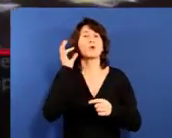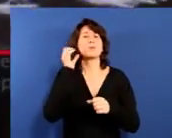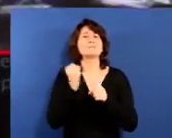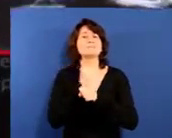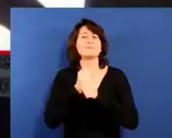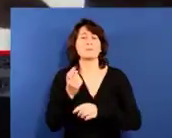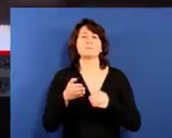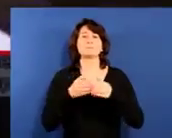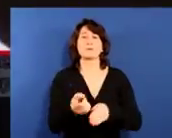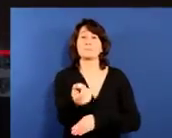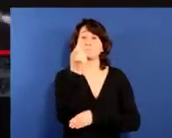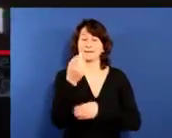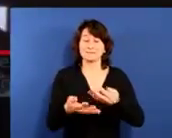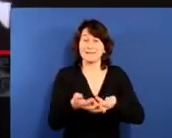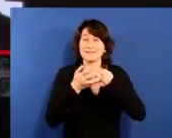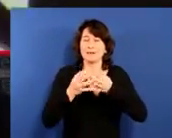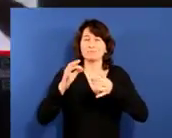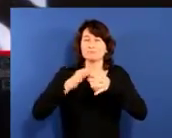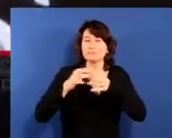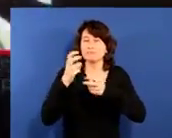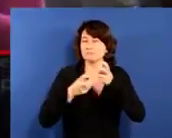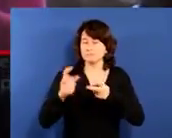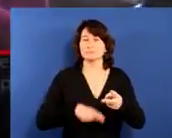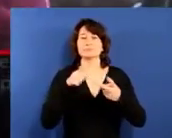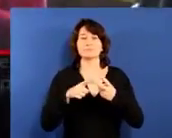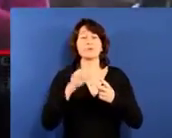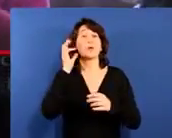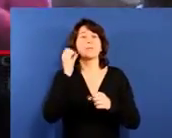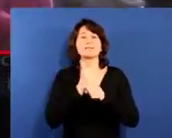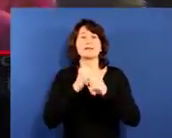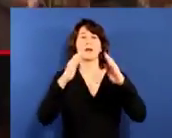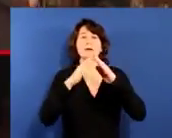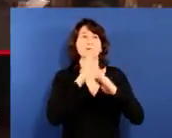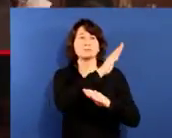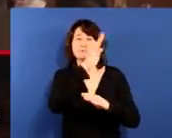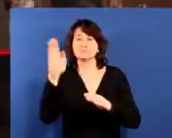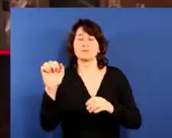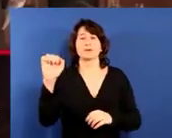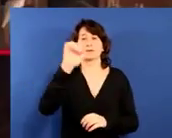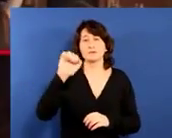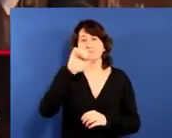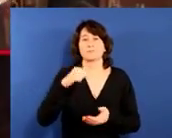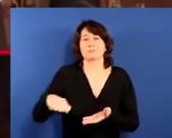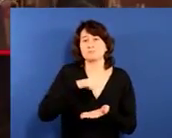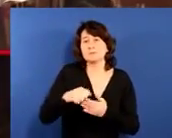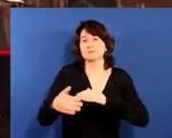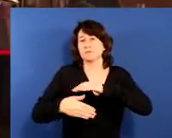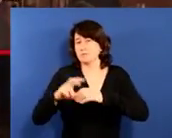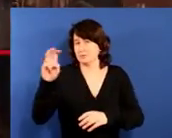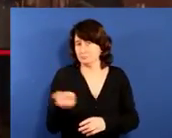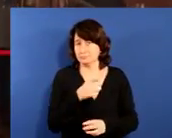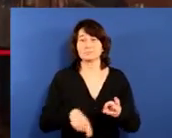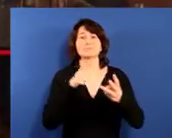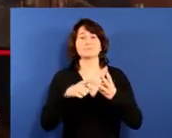emakumeek egin dituzten lanei balorea ematen jakinduten antolakuntza edo pertsonei egiten zaiela. Gizartarentzat